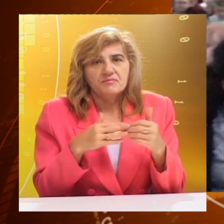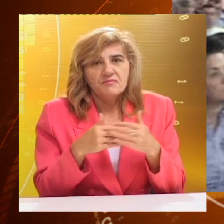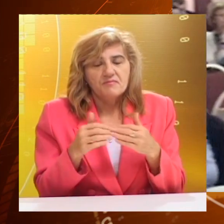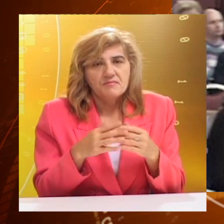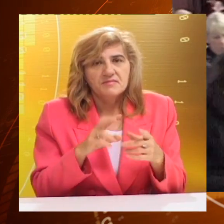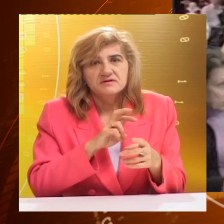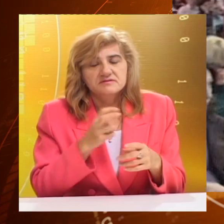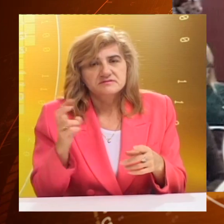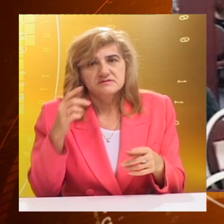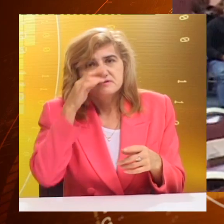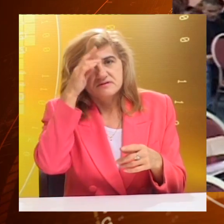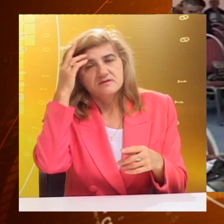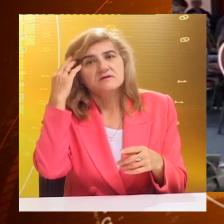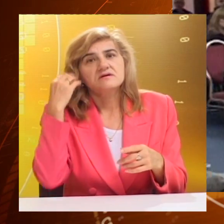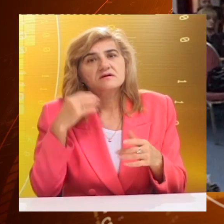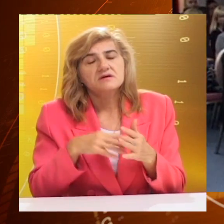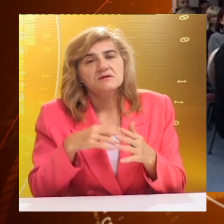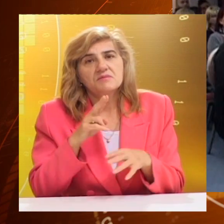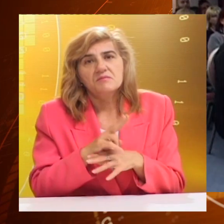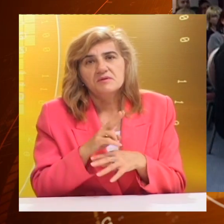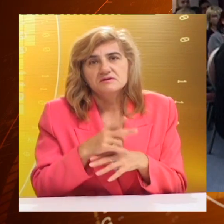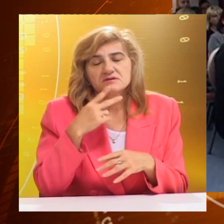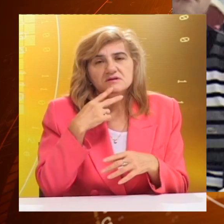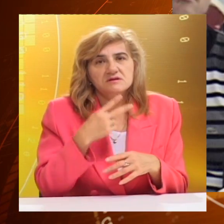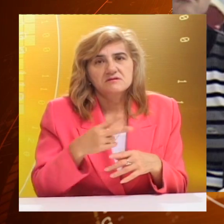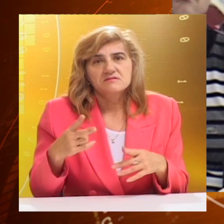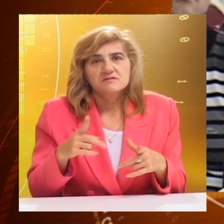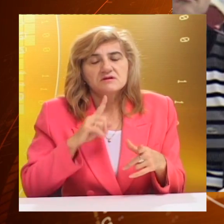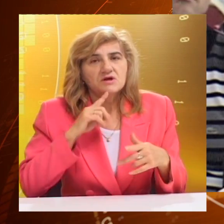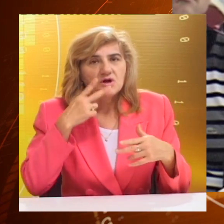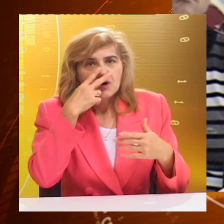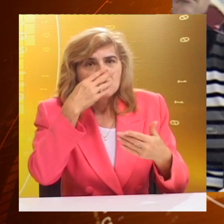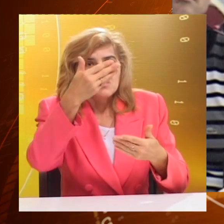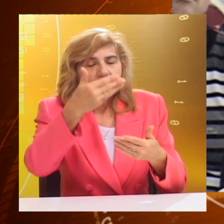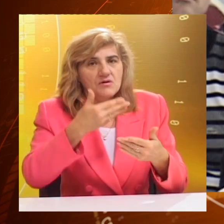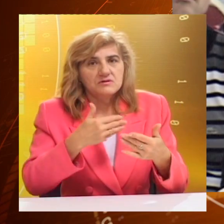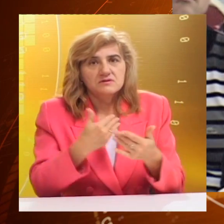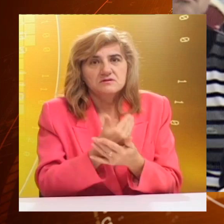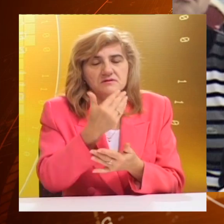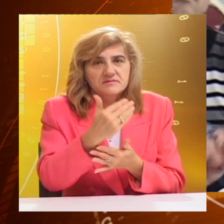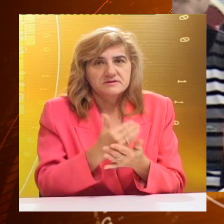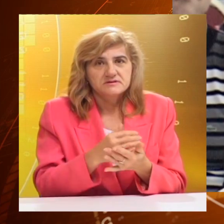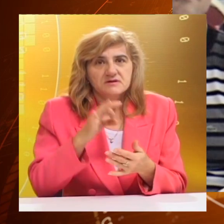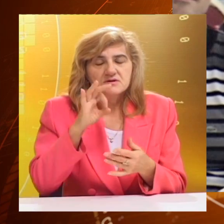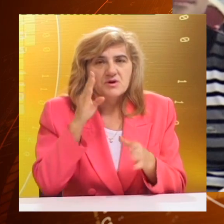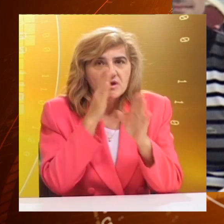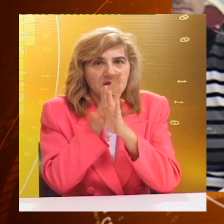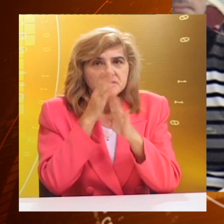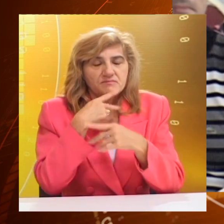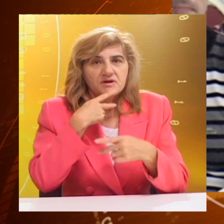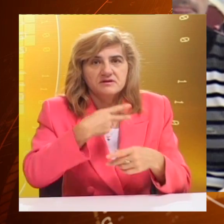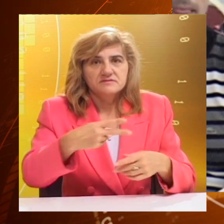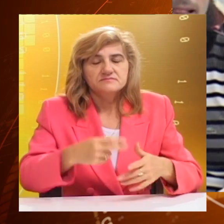Cilj predavanja je da se učesnicima ukaže na najčešće nepravilnosti u postupku javnih nabavki, kao i kontroli u skladu sa novim zakonom